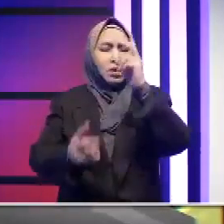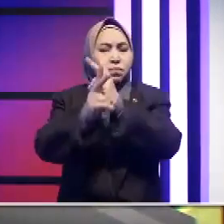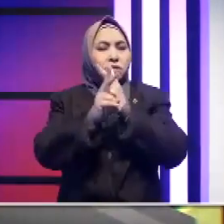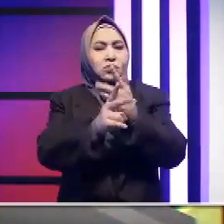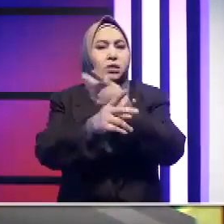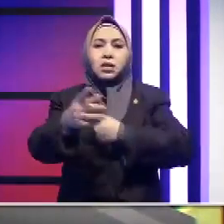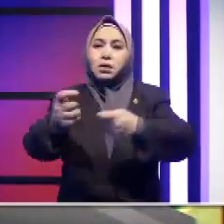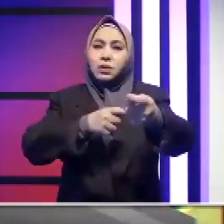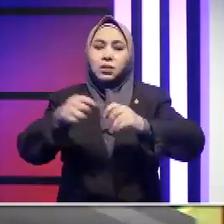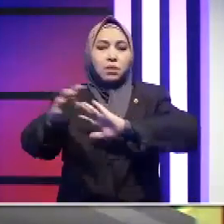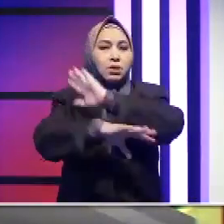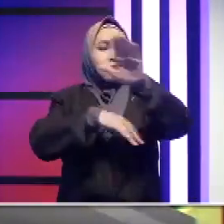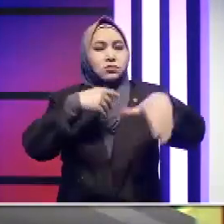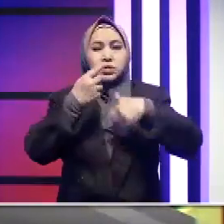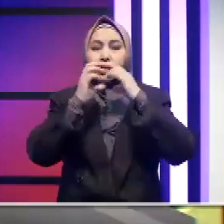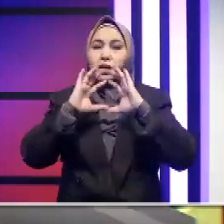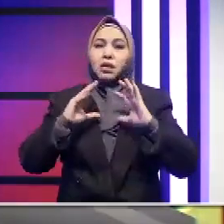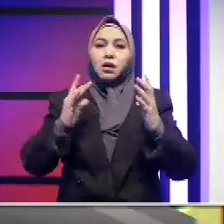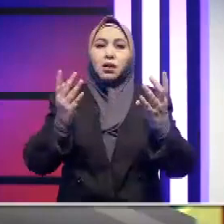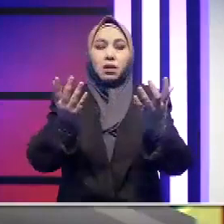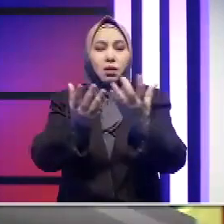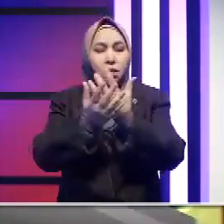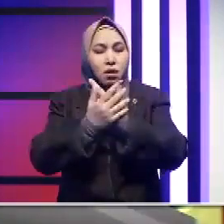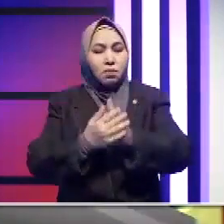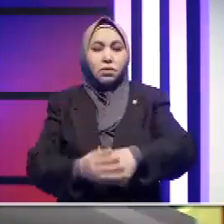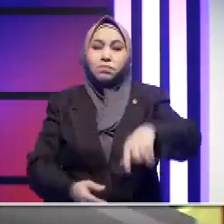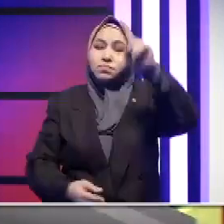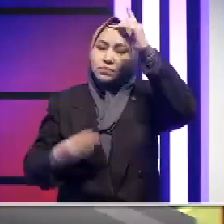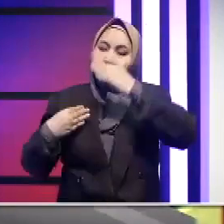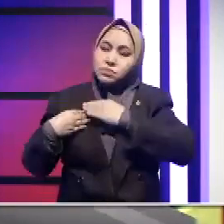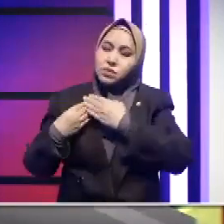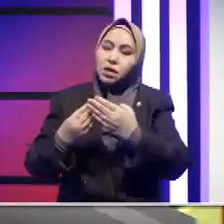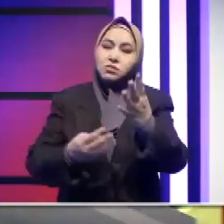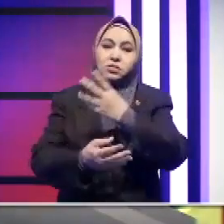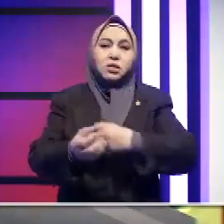alhamdulillahirobbilalamin arrohmanirrohim Maliki